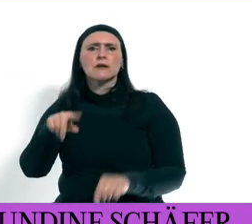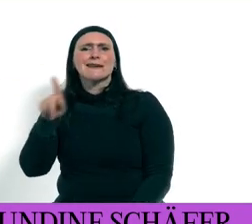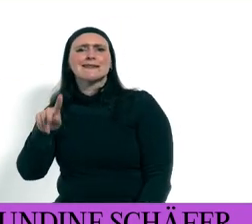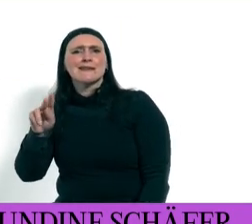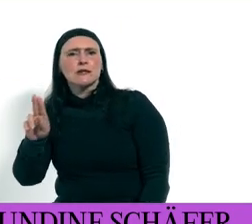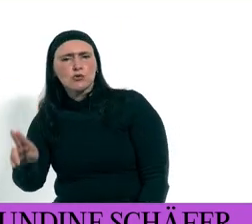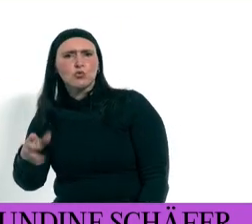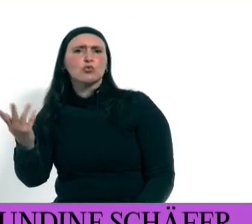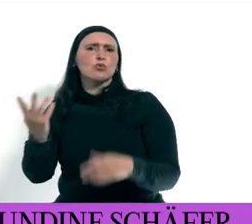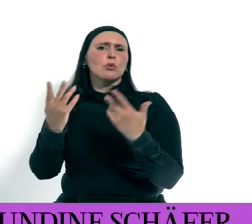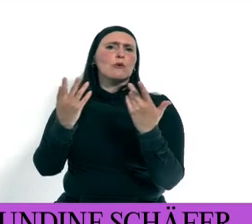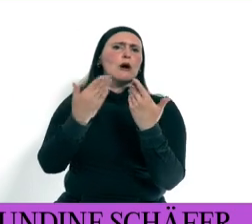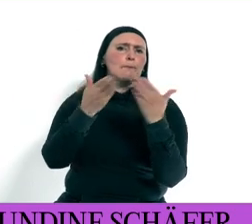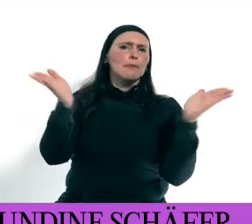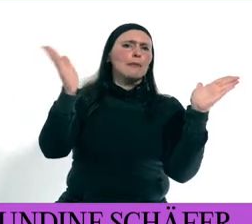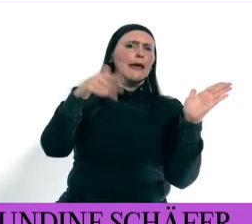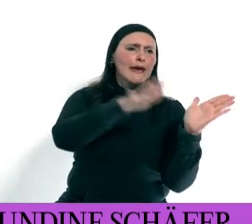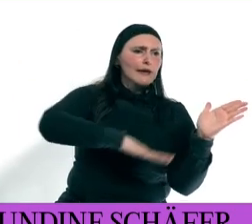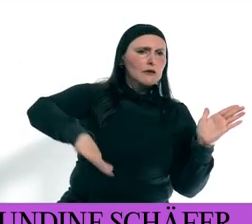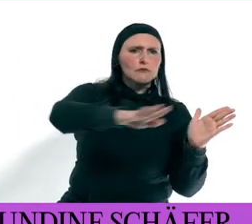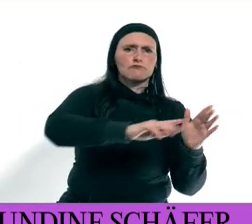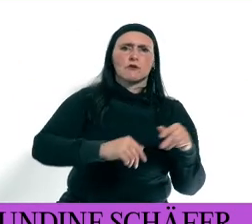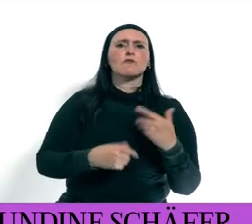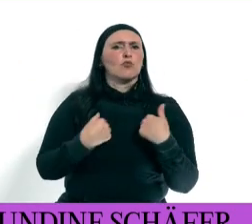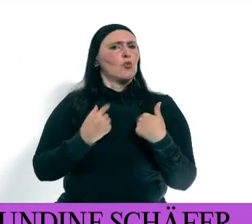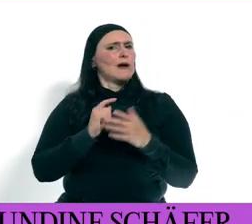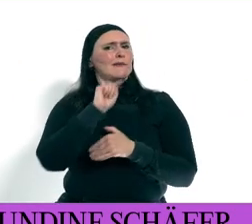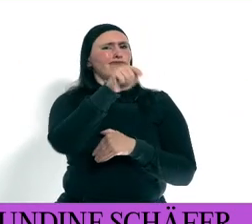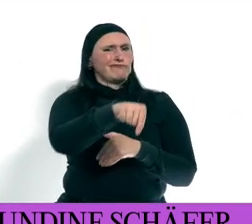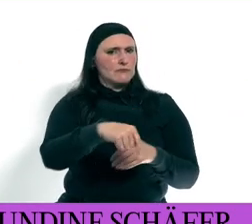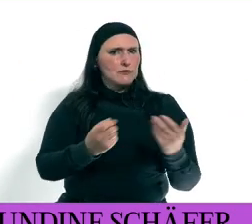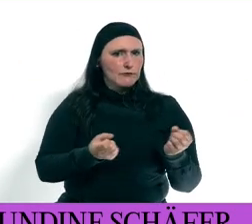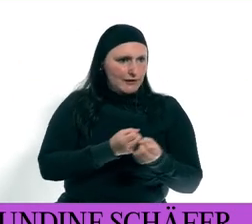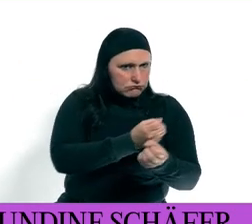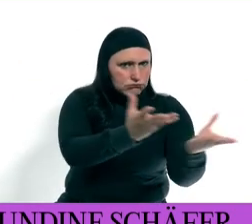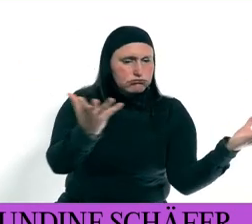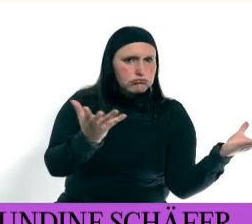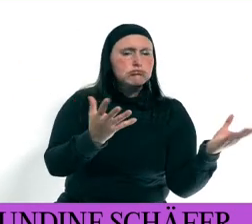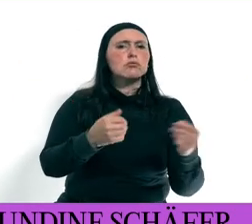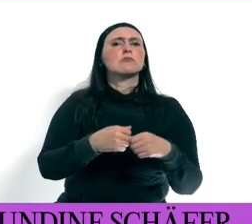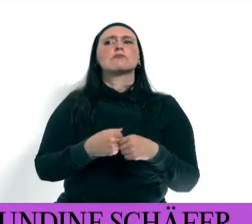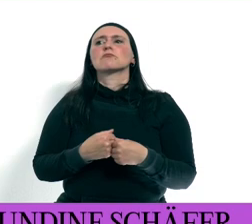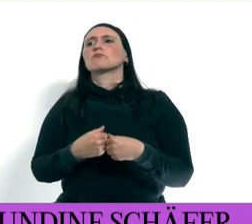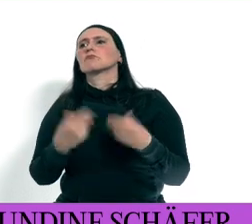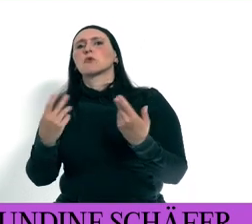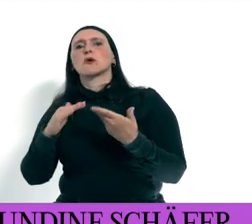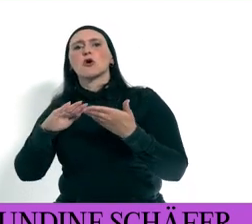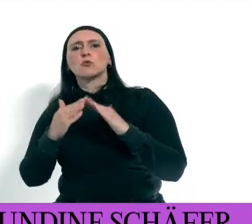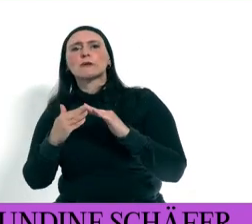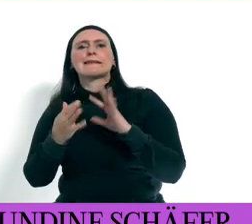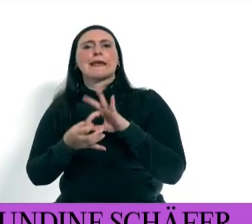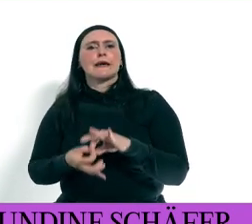Und die Erfahrungen, die wir gemacht haben im ZKU und bei der Entwicklung des öffentlichen Raumes und bei der Schaffung